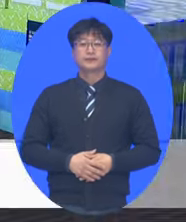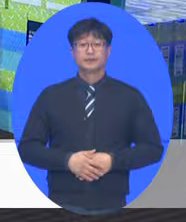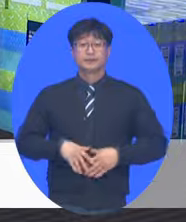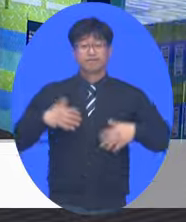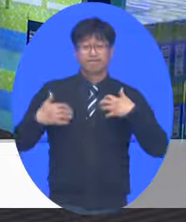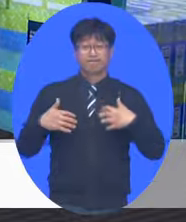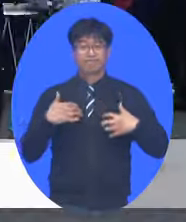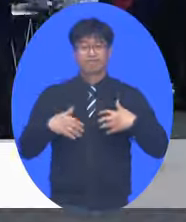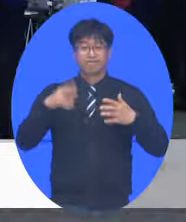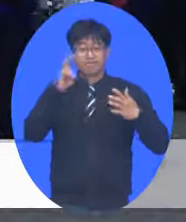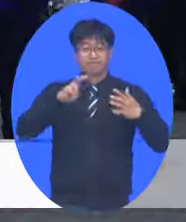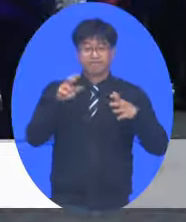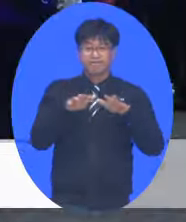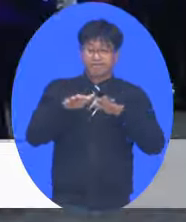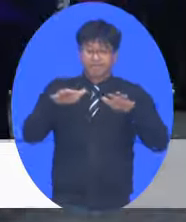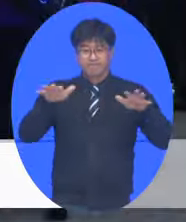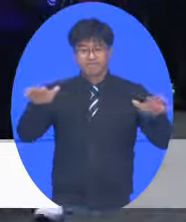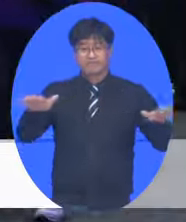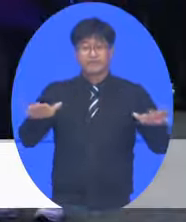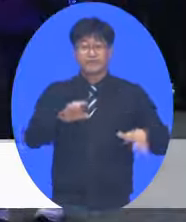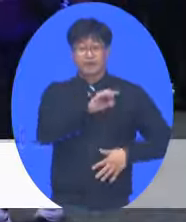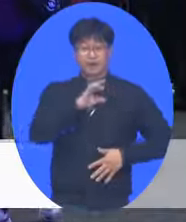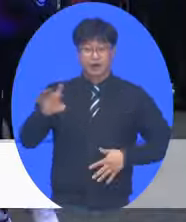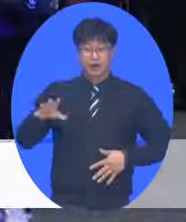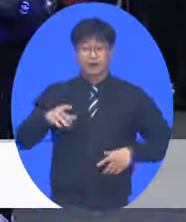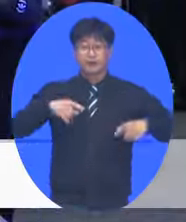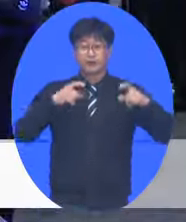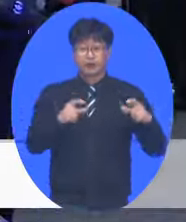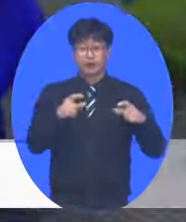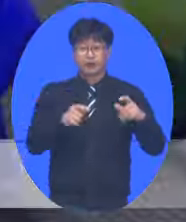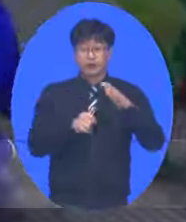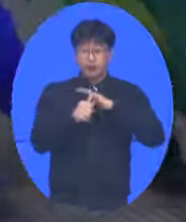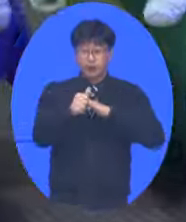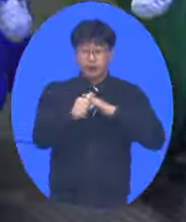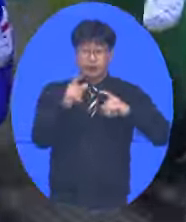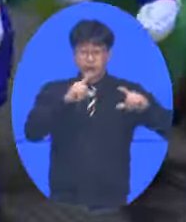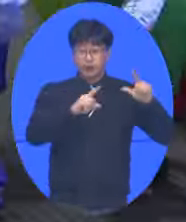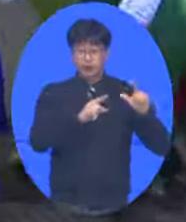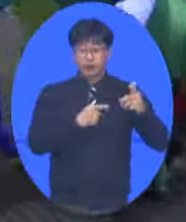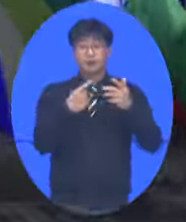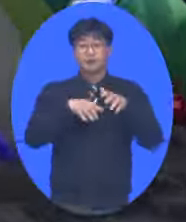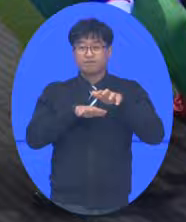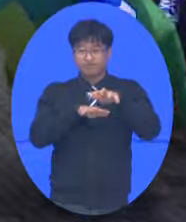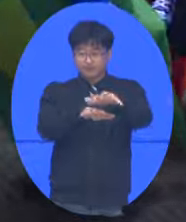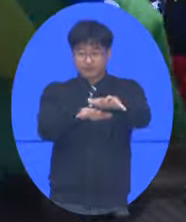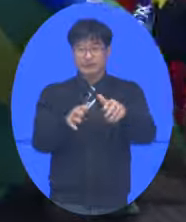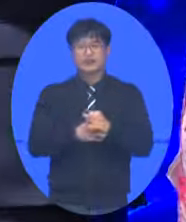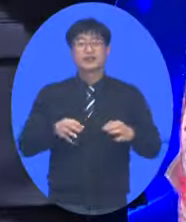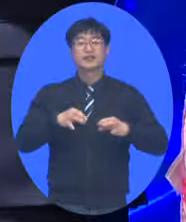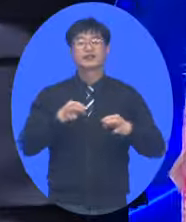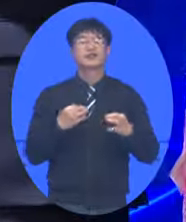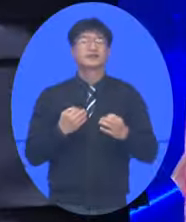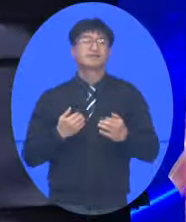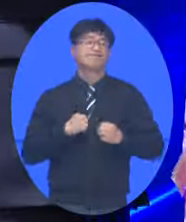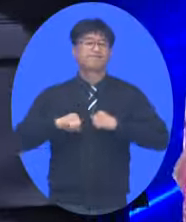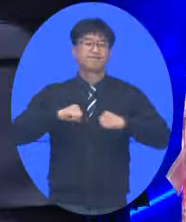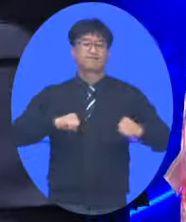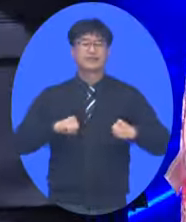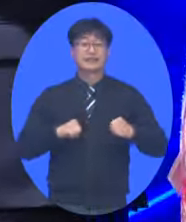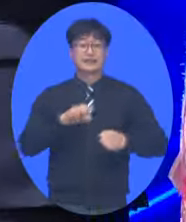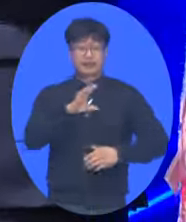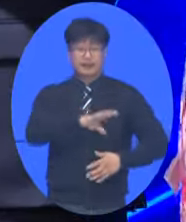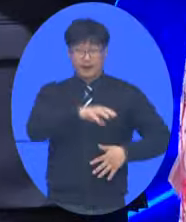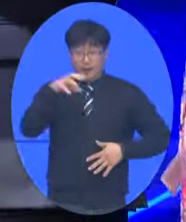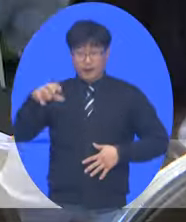신명나는 우리 가락이 울려 퍼지고 각 지역의 마스코트와 함께 등장하는 상인들. 시장의 활기를 그대로 옮겨온 듯